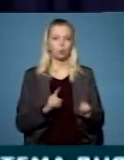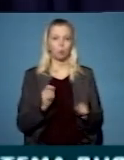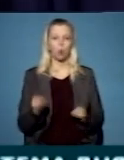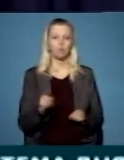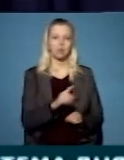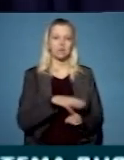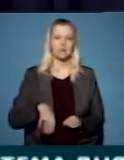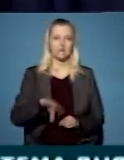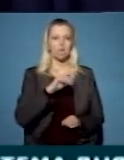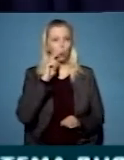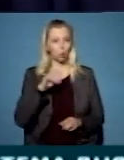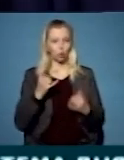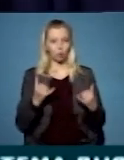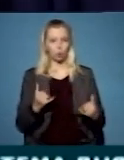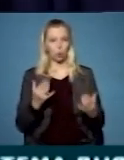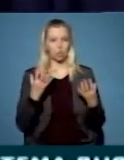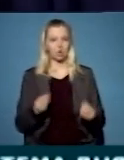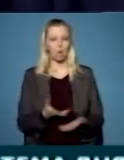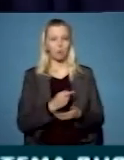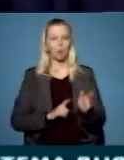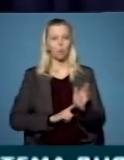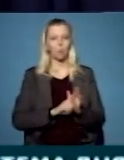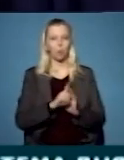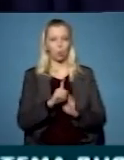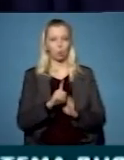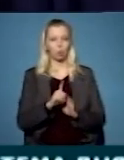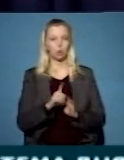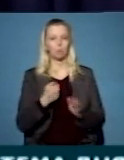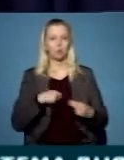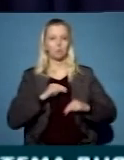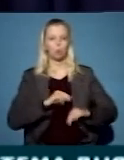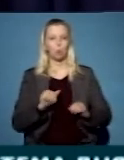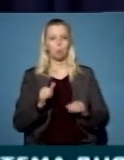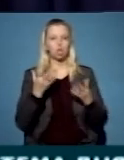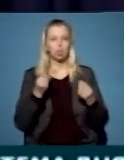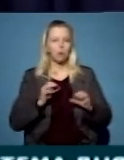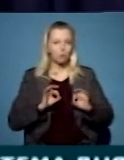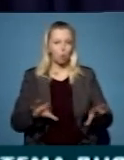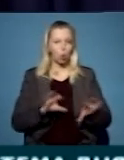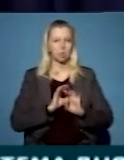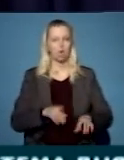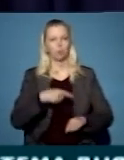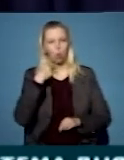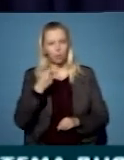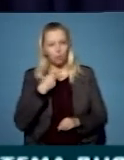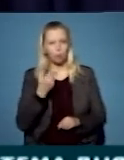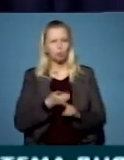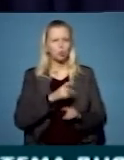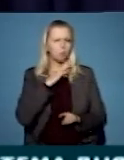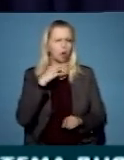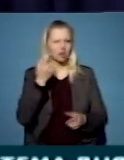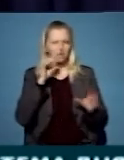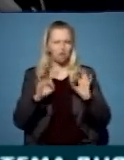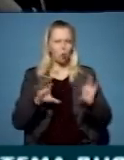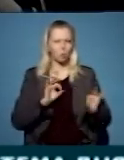всій Україні, от з сьогоднішнього дня ми почали дану акцію. Ми працюємо перші дні, пояснюємо, поговоримо. От, дуже багато